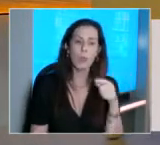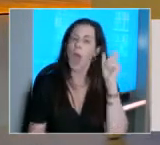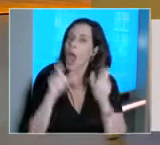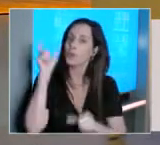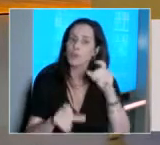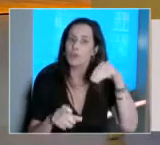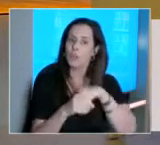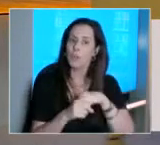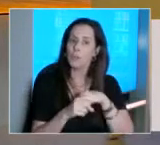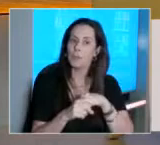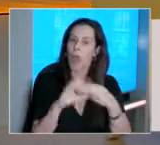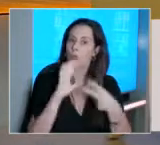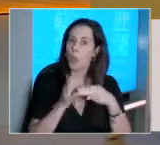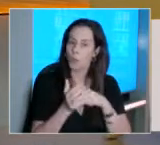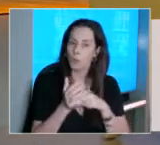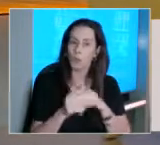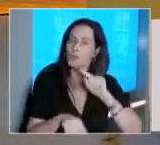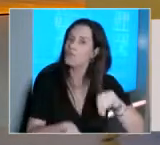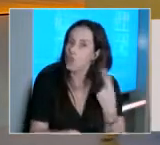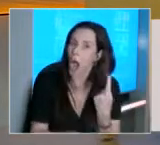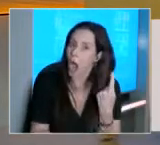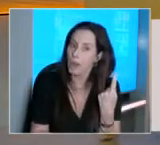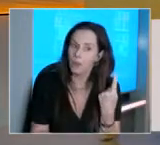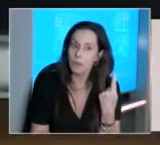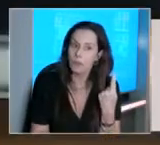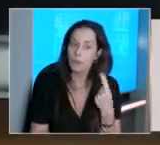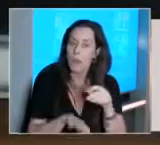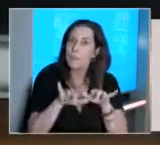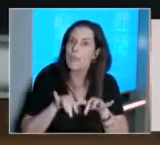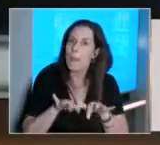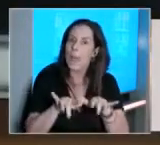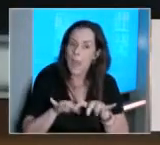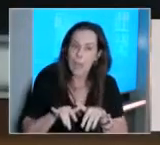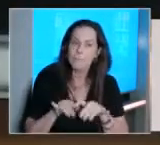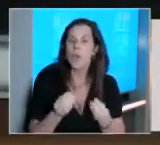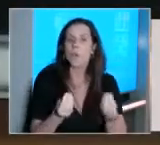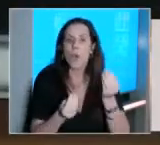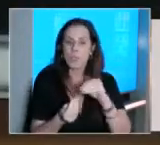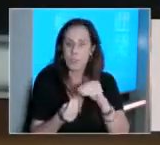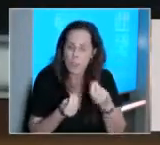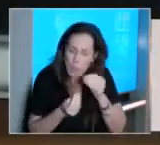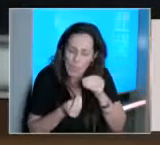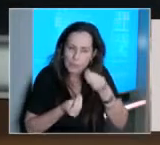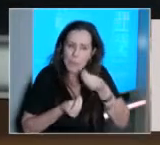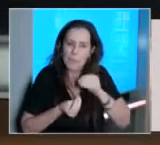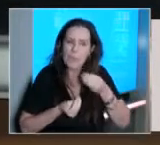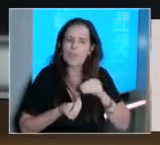מהאנשים שמשתתפים בהסקט הזה במשך שעה ארוכה, מתמללים, מוסיפים, שוזרים בעצם את